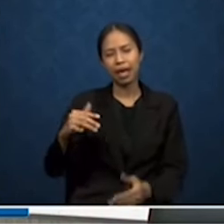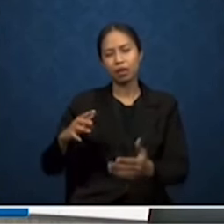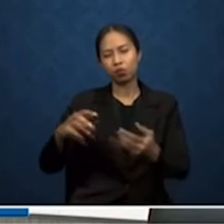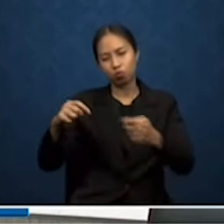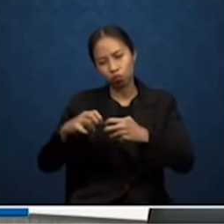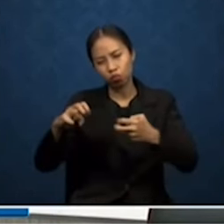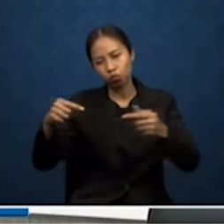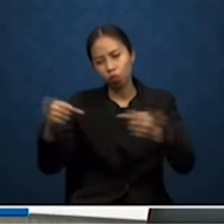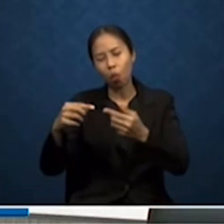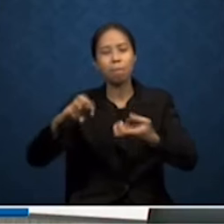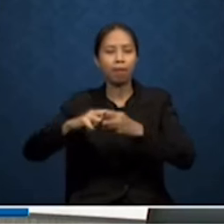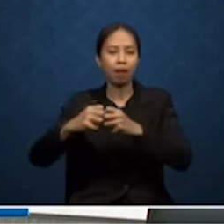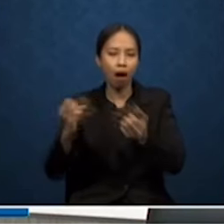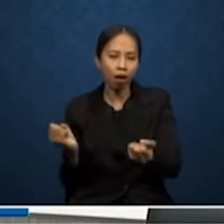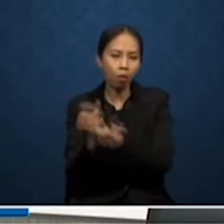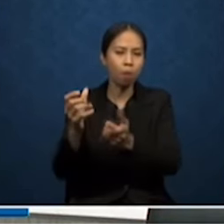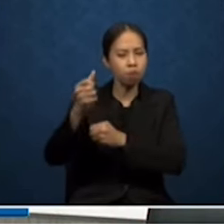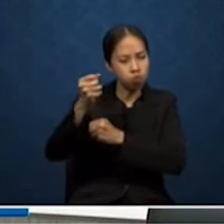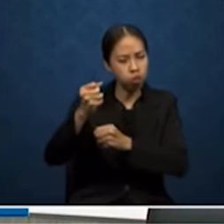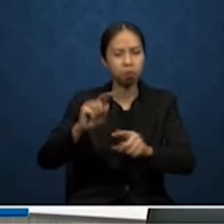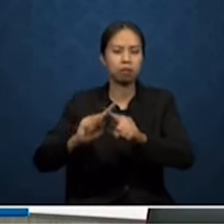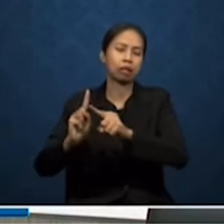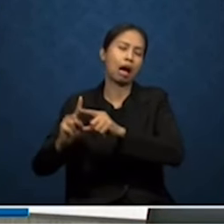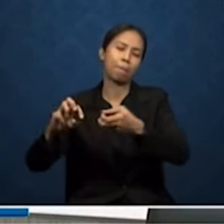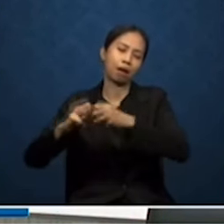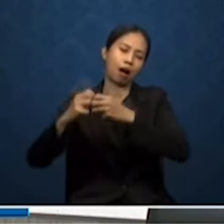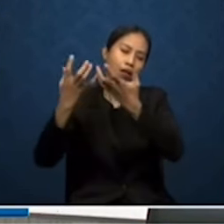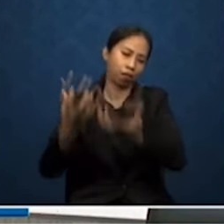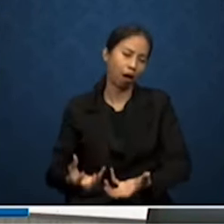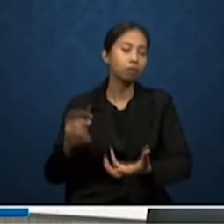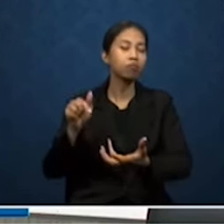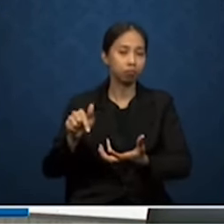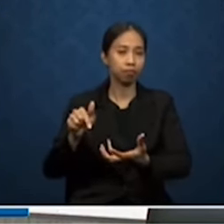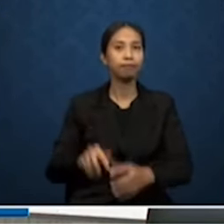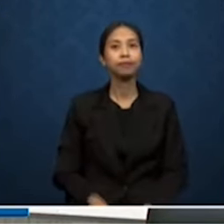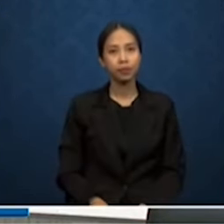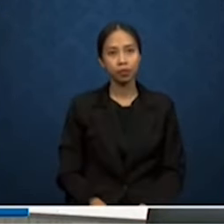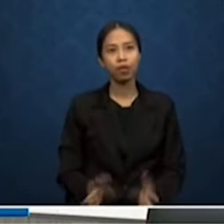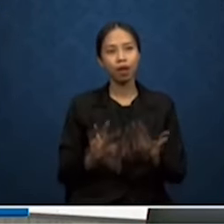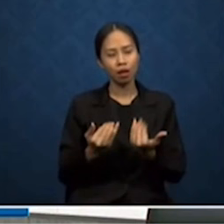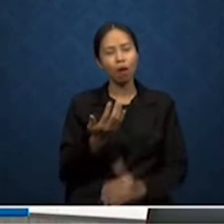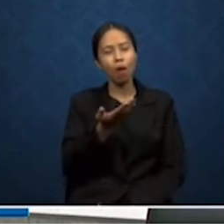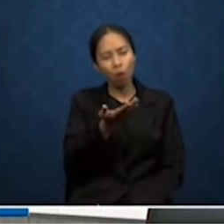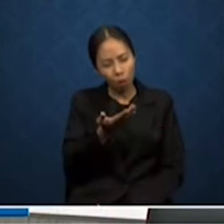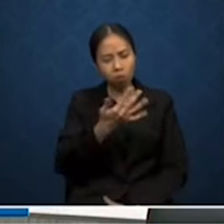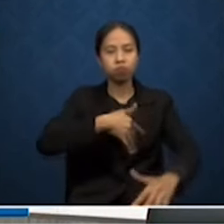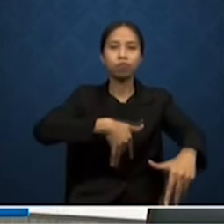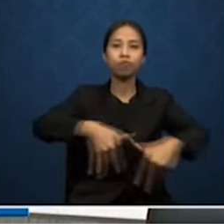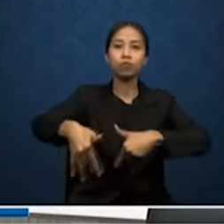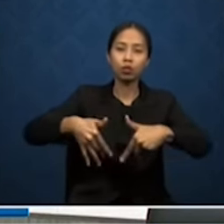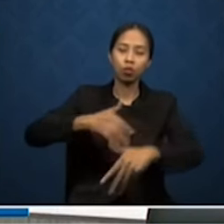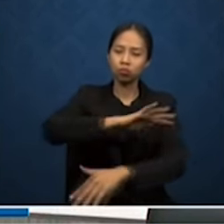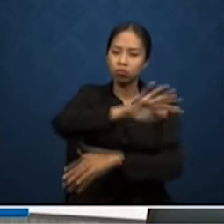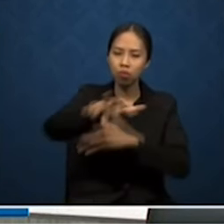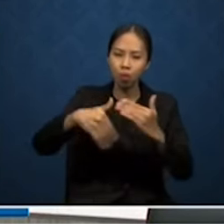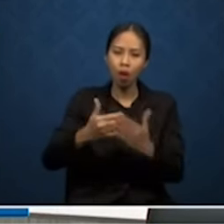รมที่ทำให้เกิดแผลร้าวลึกขึ้นในสังคมไทยได้ท่านท่านครับผมขอวิงวอนให้พี่น้องชาวไทยก